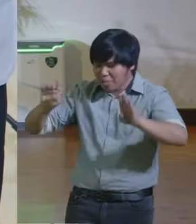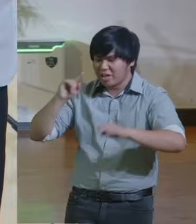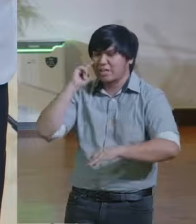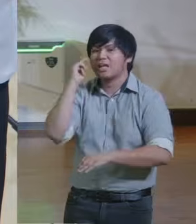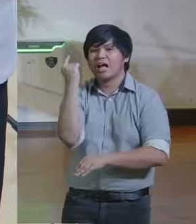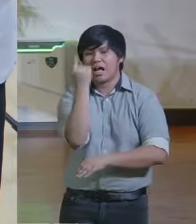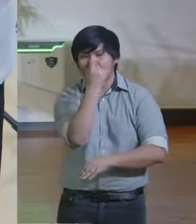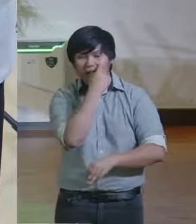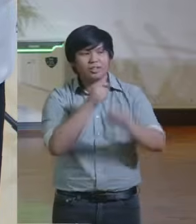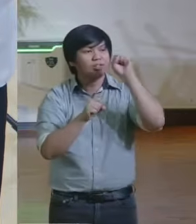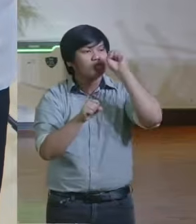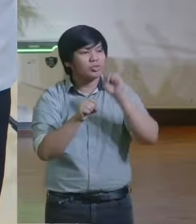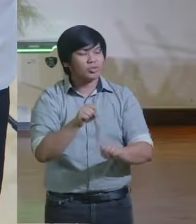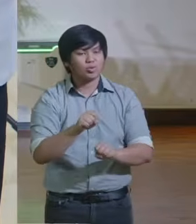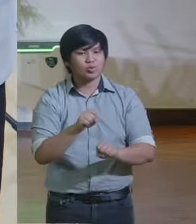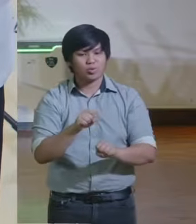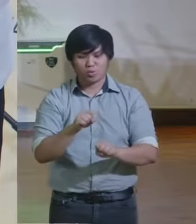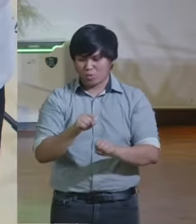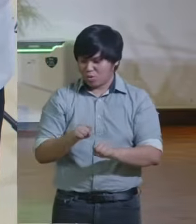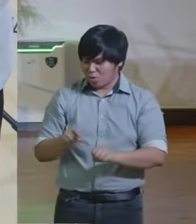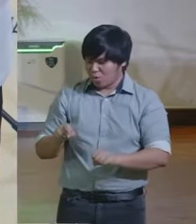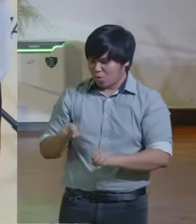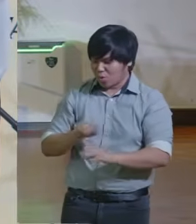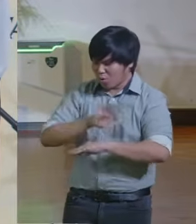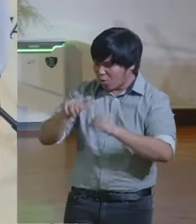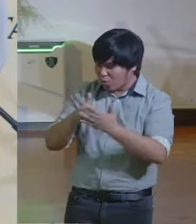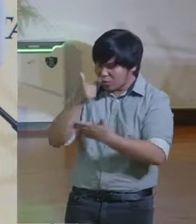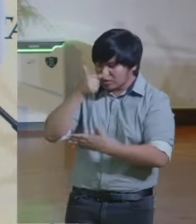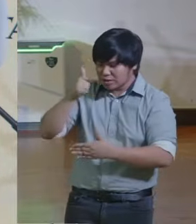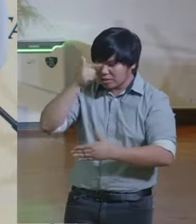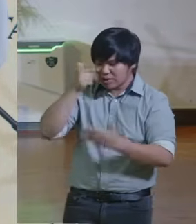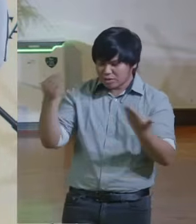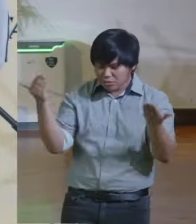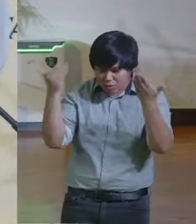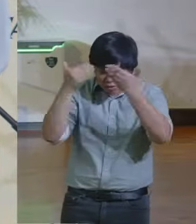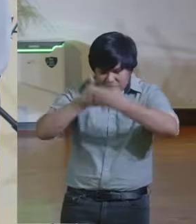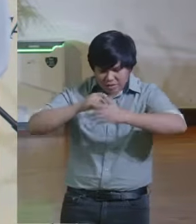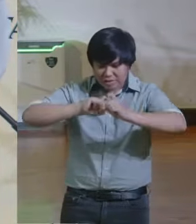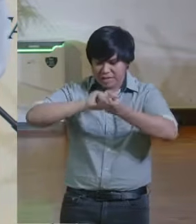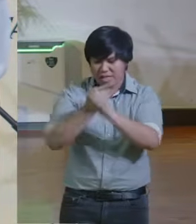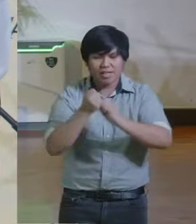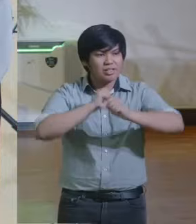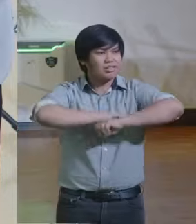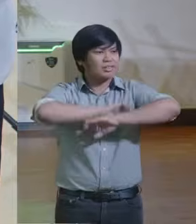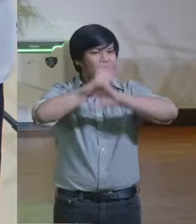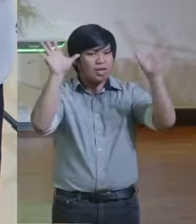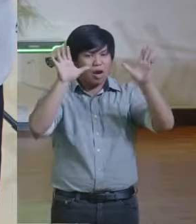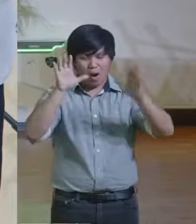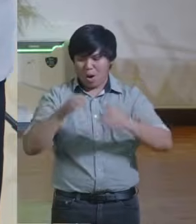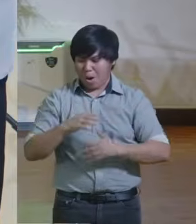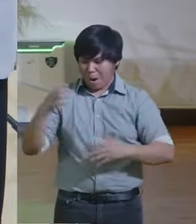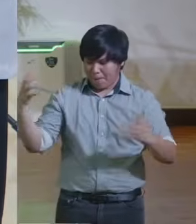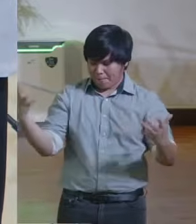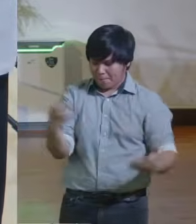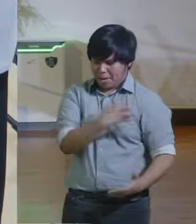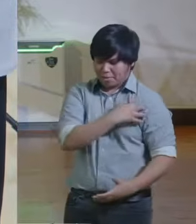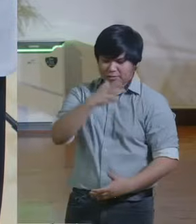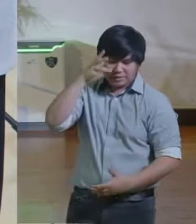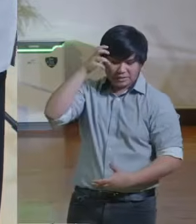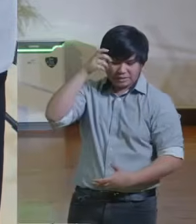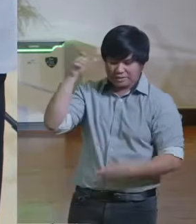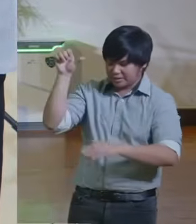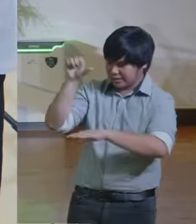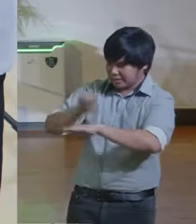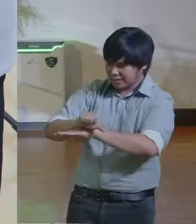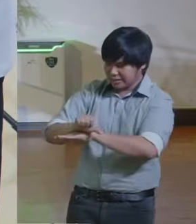eyes so that they may turn from darkness to light and from the power of Satan to God, that